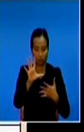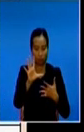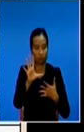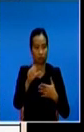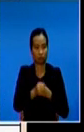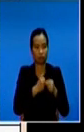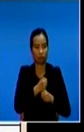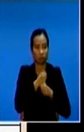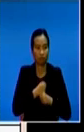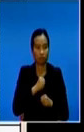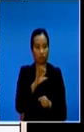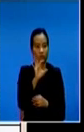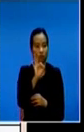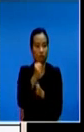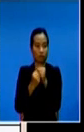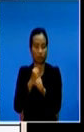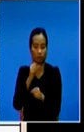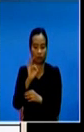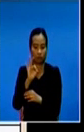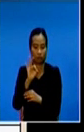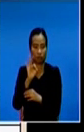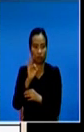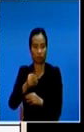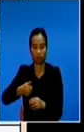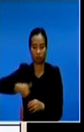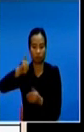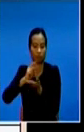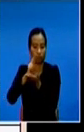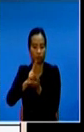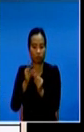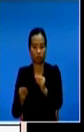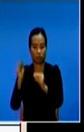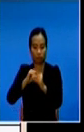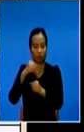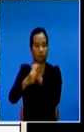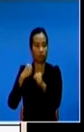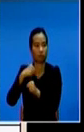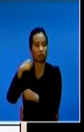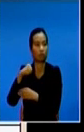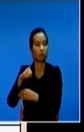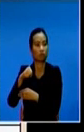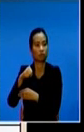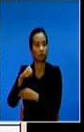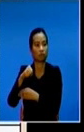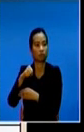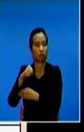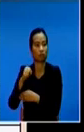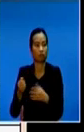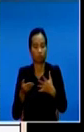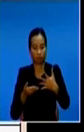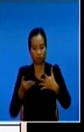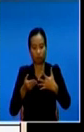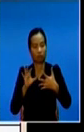ก็ได้รับบวก1เป็น10ปีขยับลำดับจากลำดับ5มาเป็นลำดับ3ลำดับ